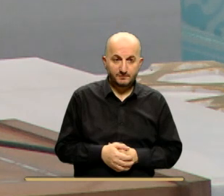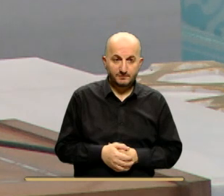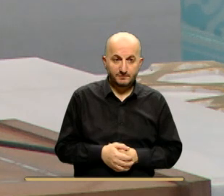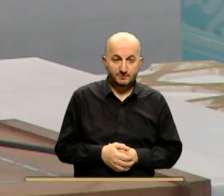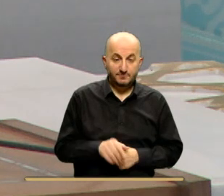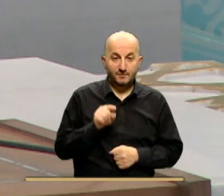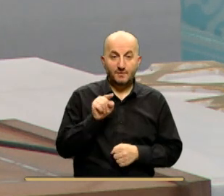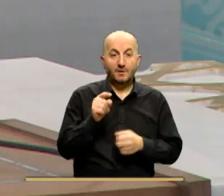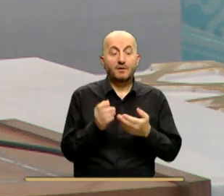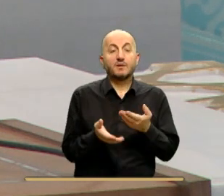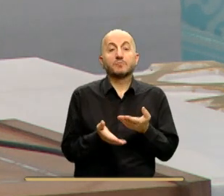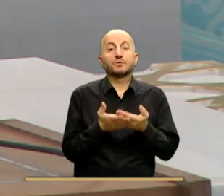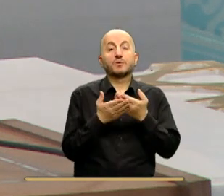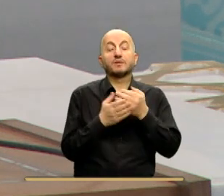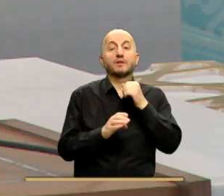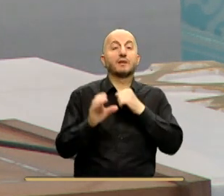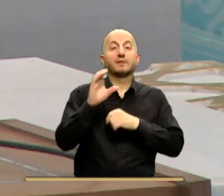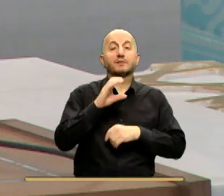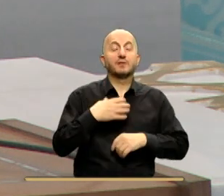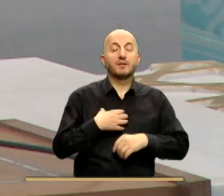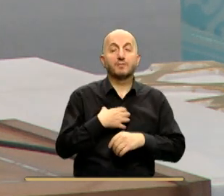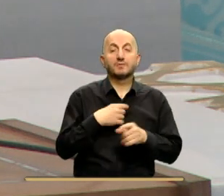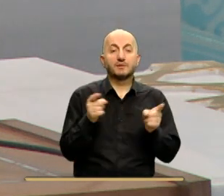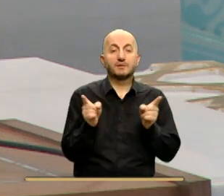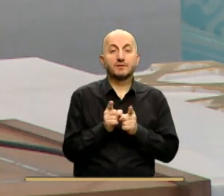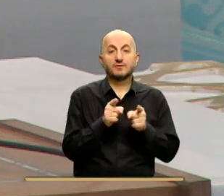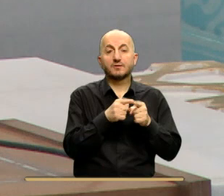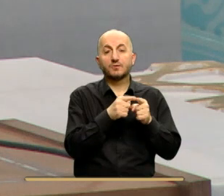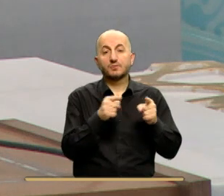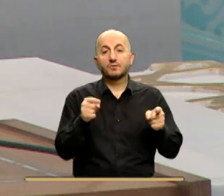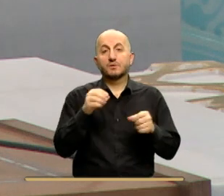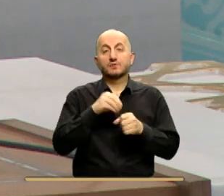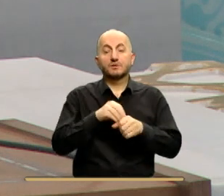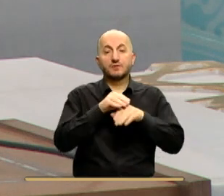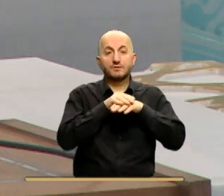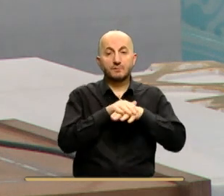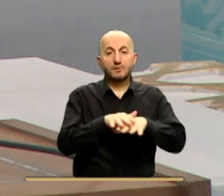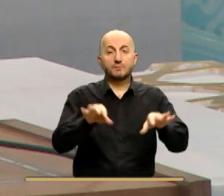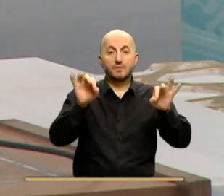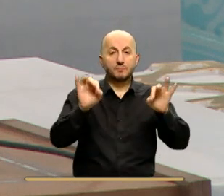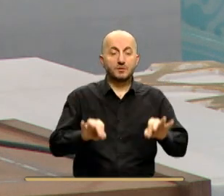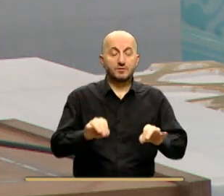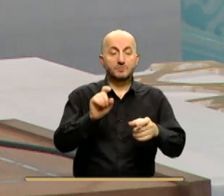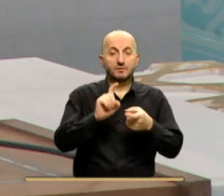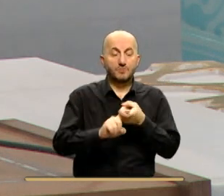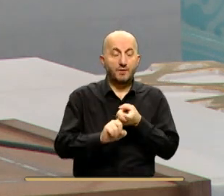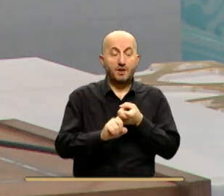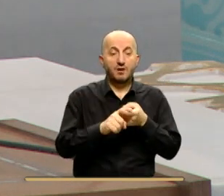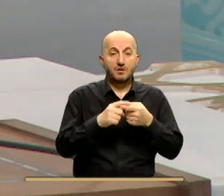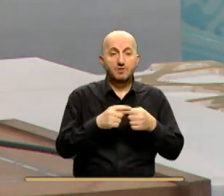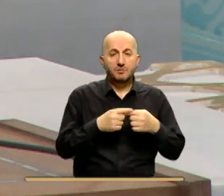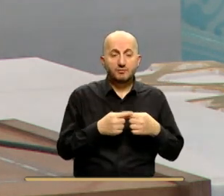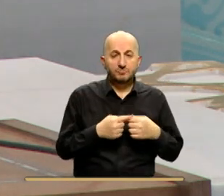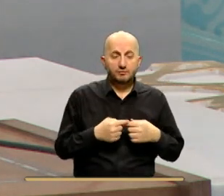Bu sayede İslam dini kısa sürede yayılmaya başlamıştır. Ve